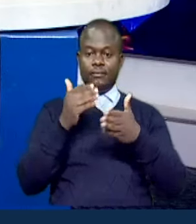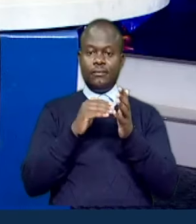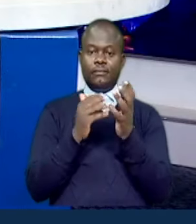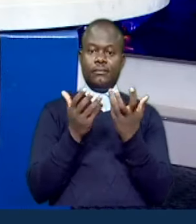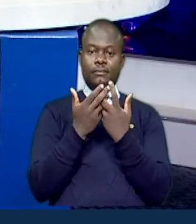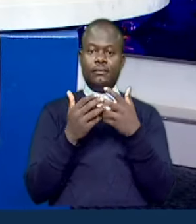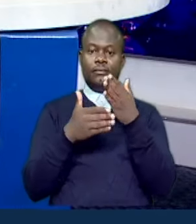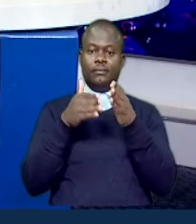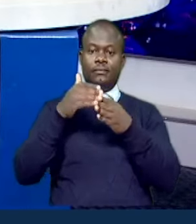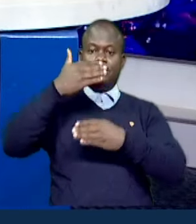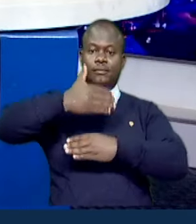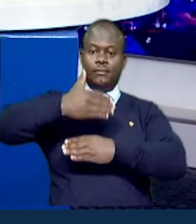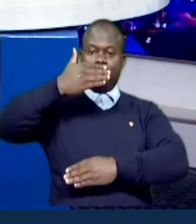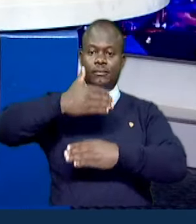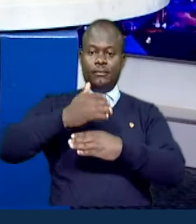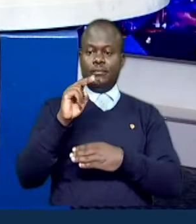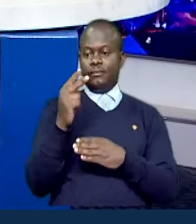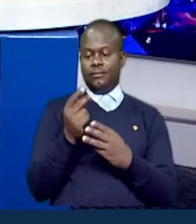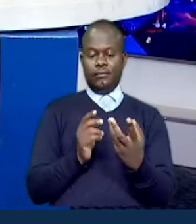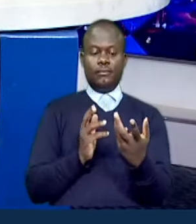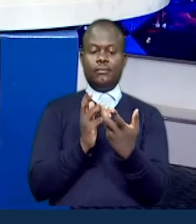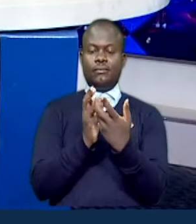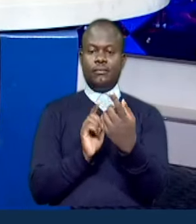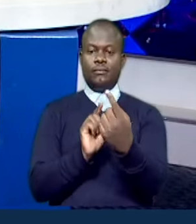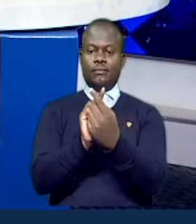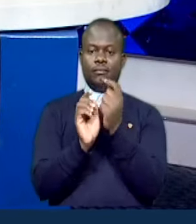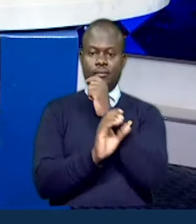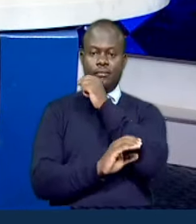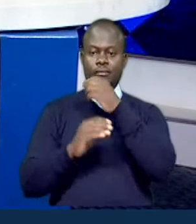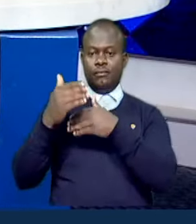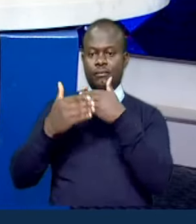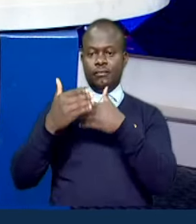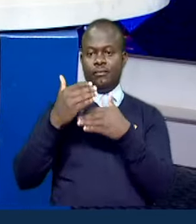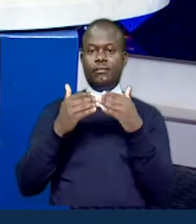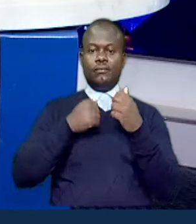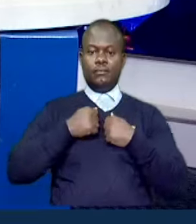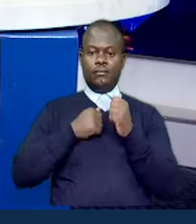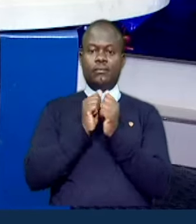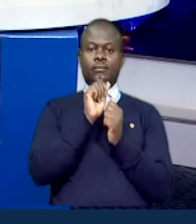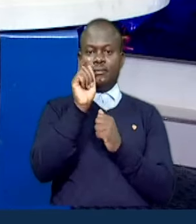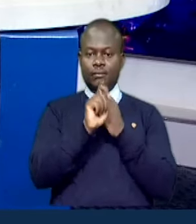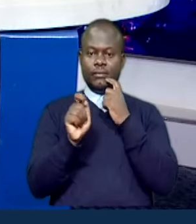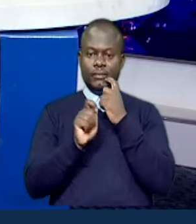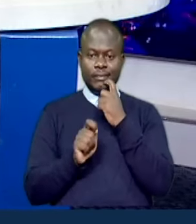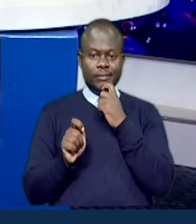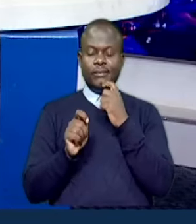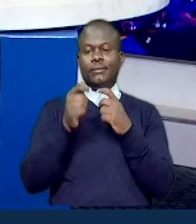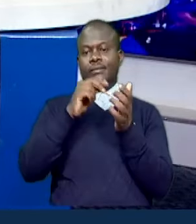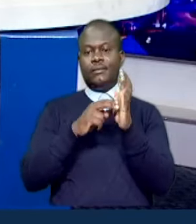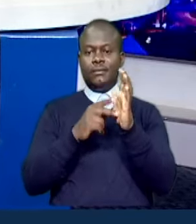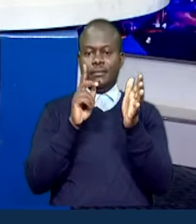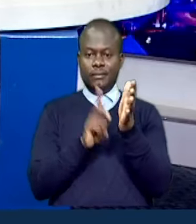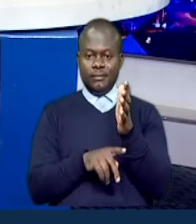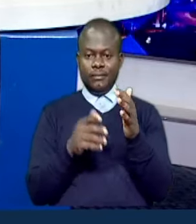kubaka umupaka wa kabiri uhuza ibihugu bituranyi, ni ukuvuga u Rwanda na Tanzania. Ibi bisobanuye